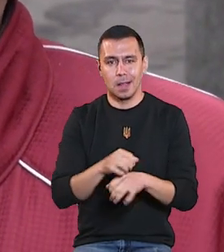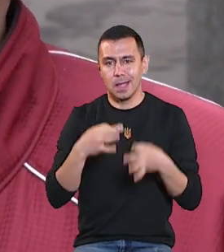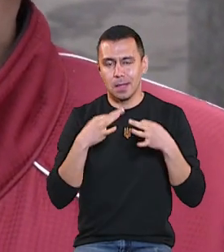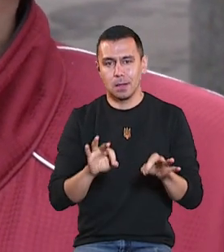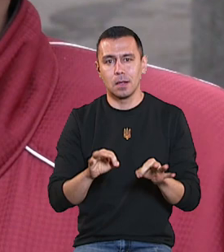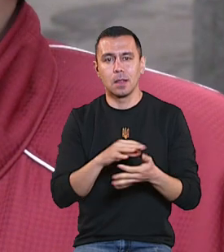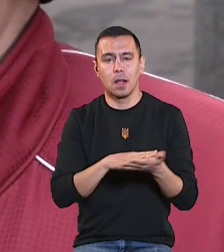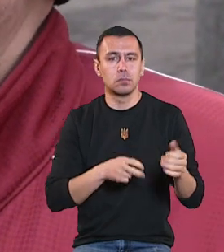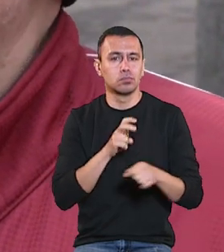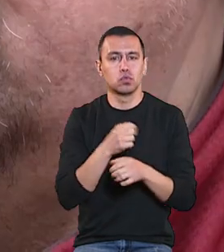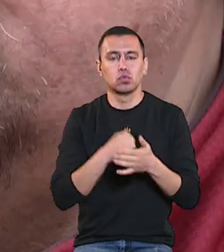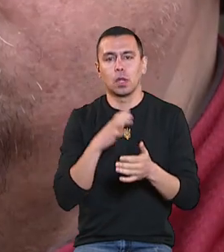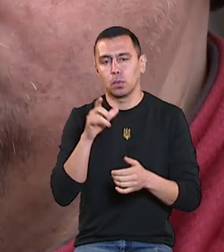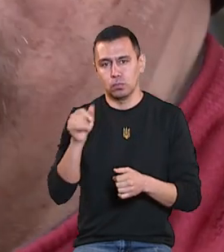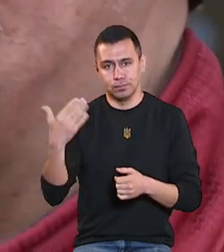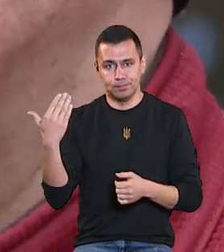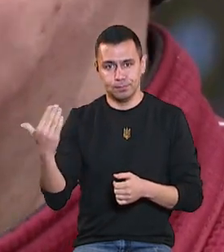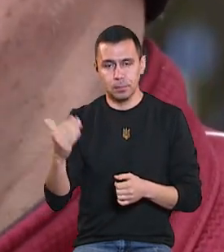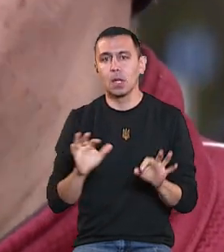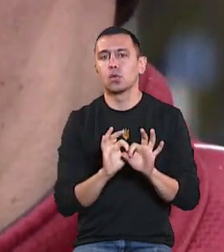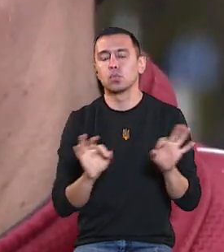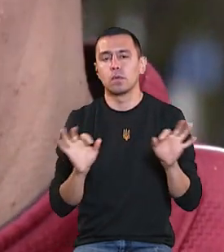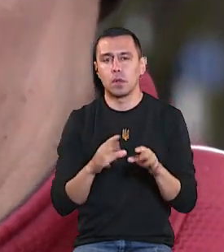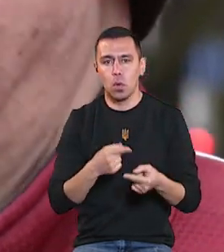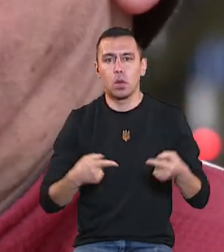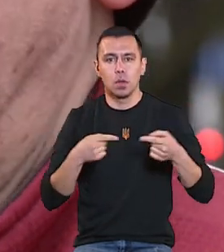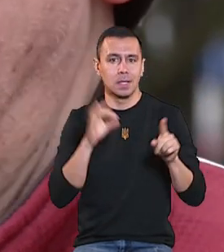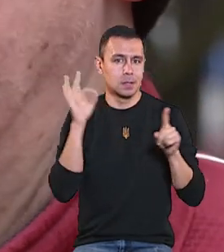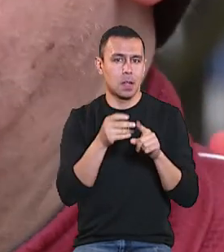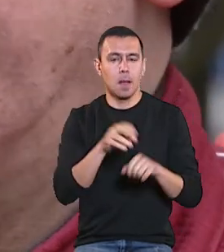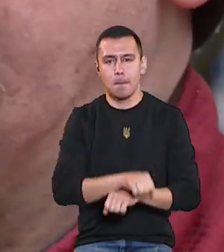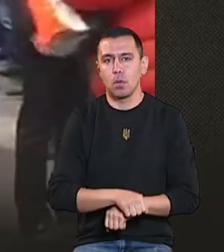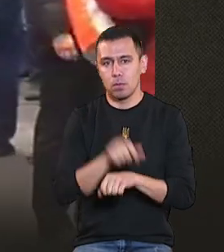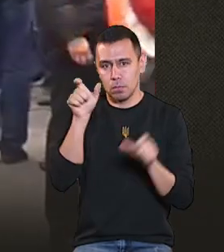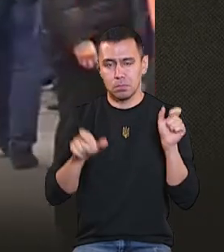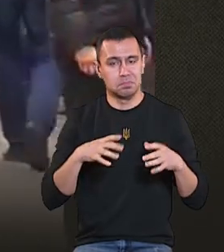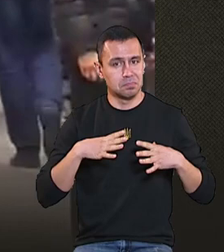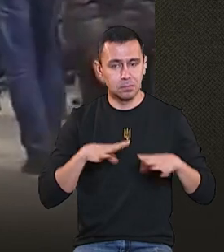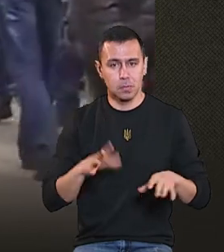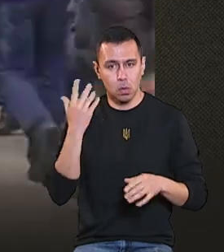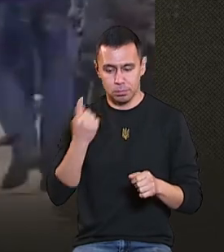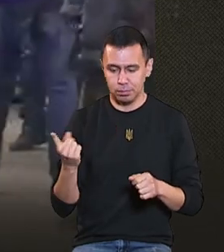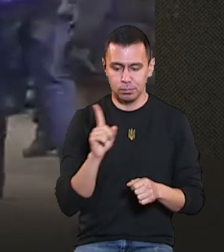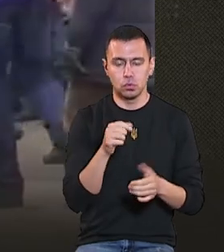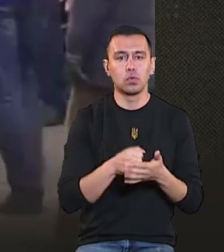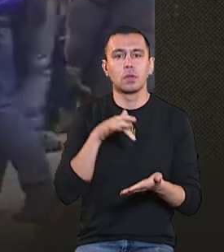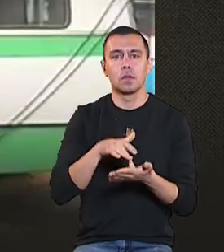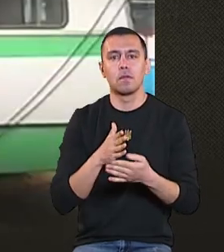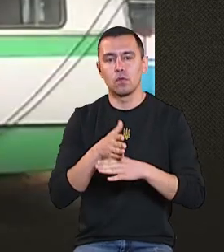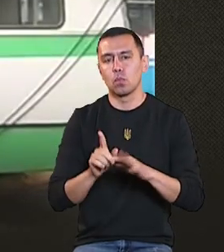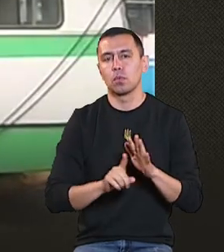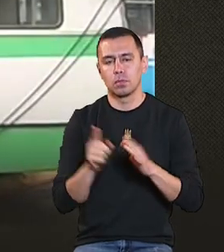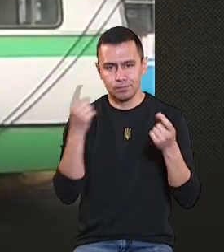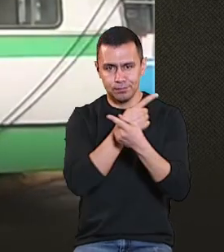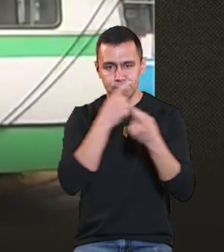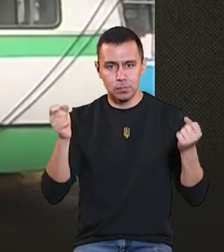Далі пішли до будівлі СБУ. Олександр Полудніцин розповідає, конкретних цілей для протестувальників не ставили. Коли підійшли до центрального входу, почали скандувати,